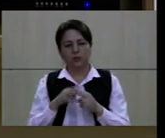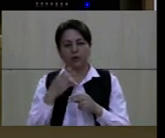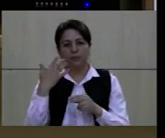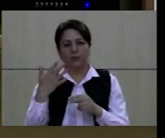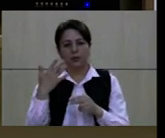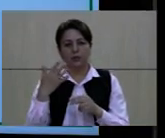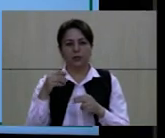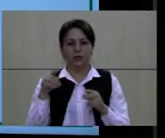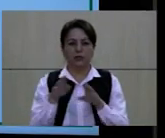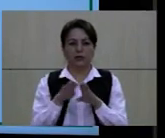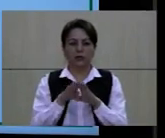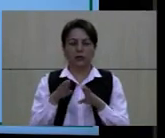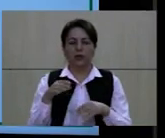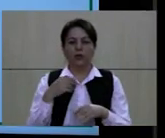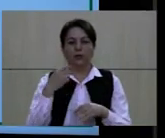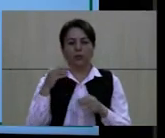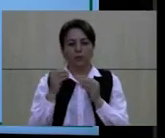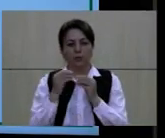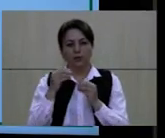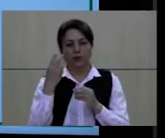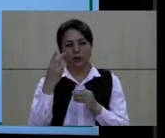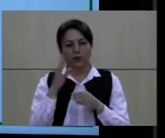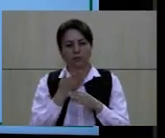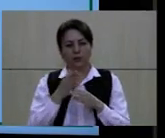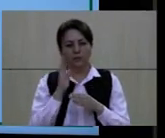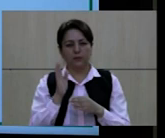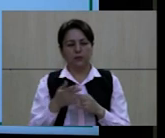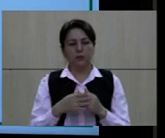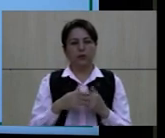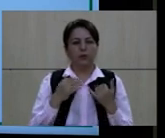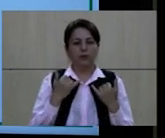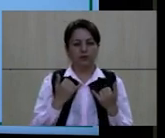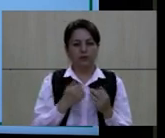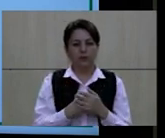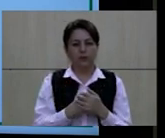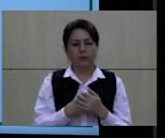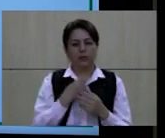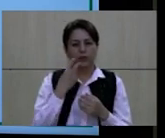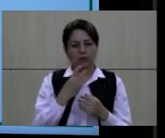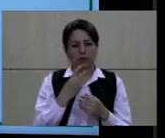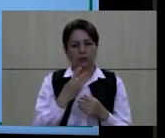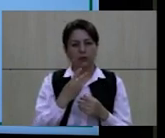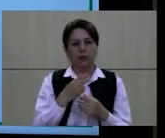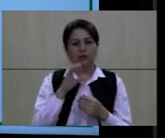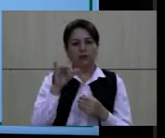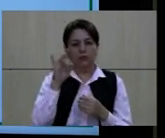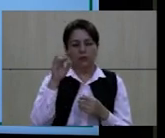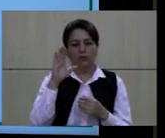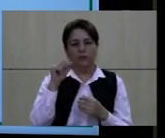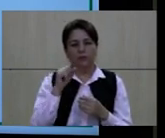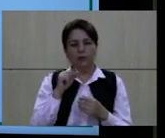ga teng, chunki 10 ni 2 ga bo'lamiz. Endi 2 ni surat va